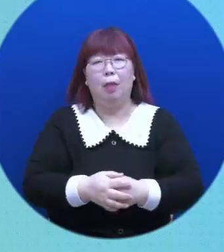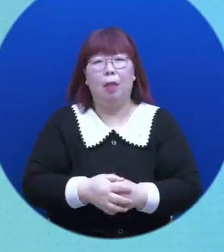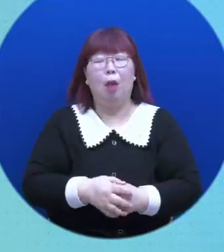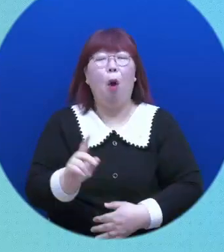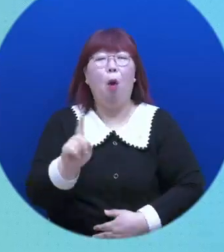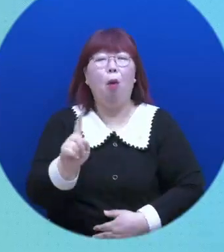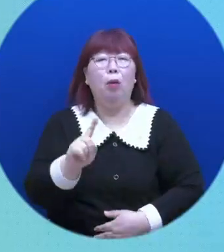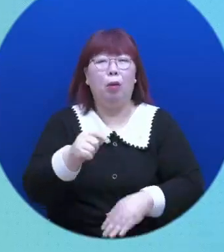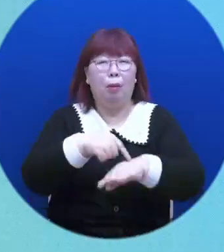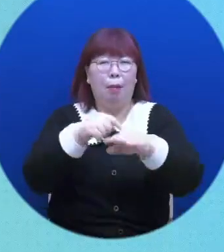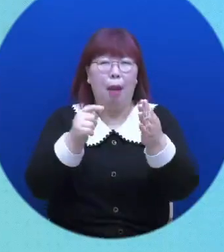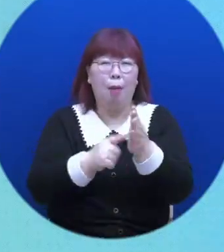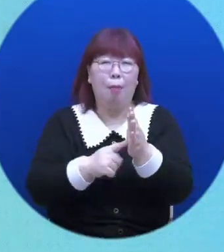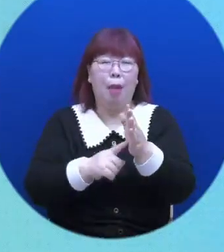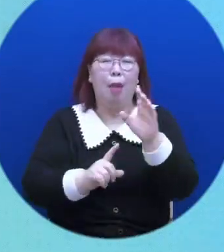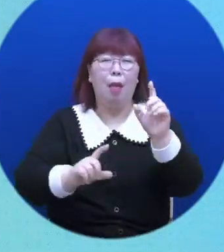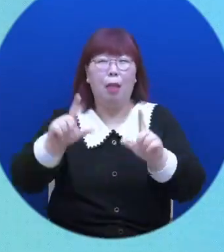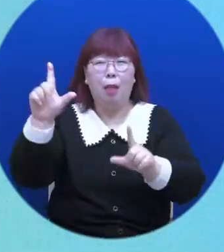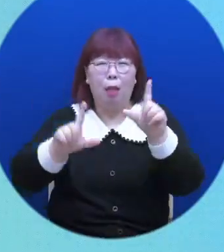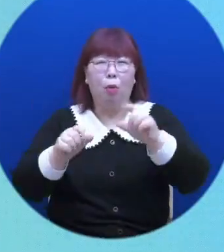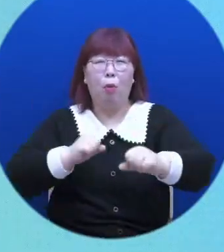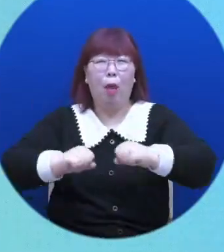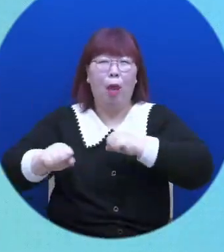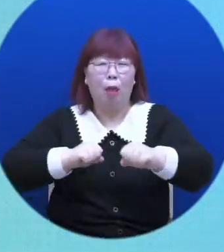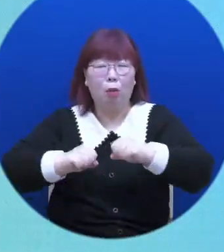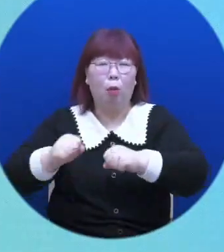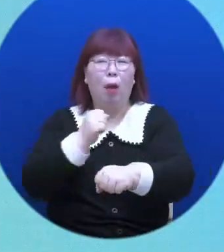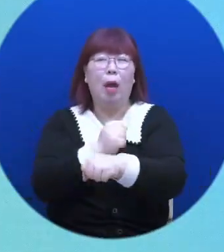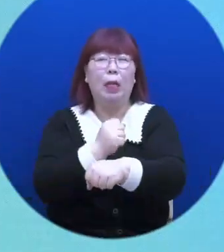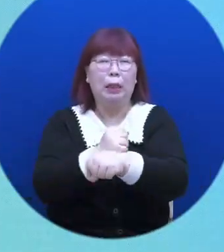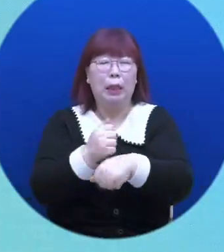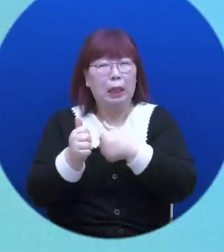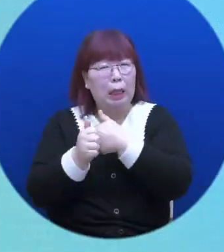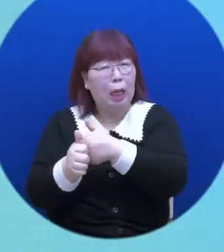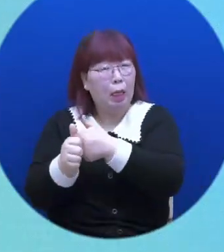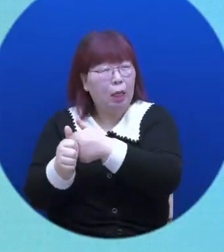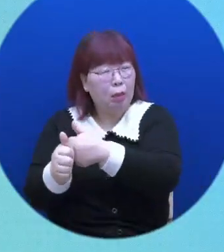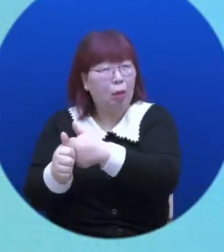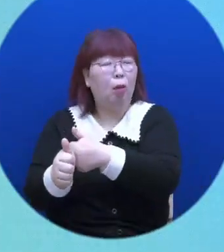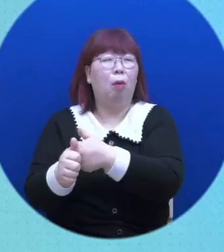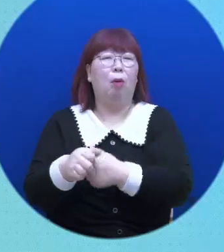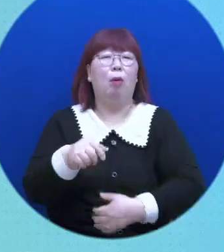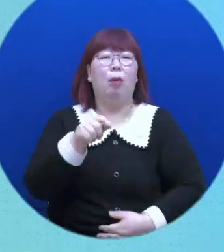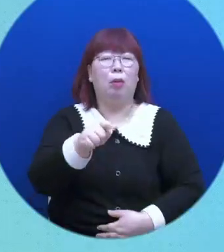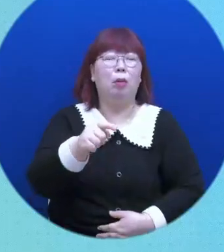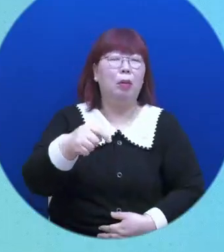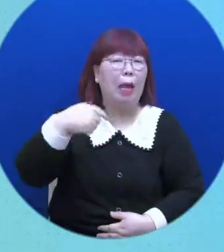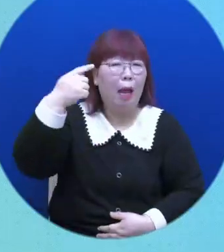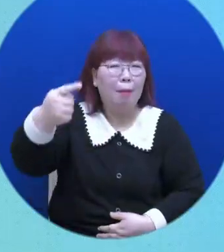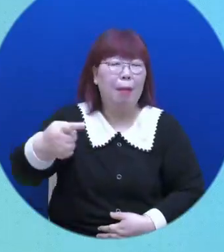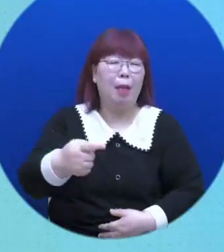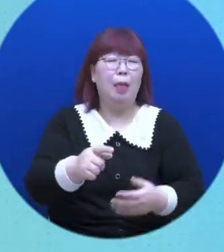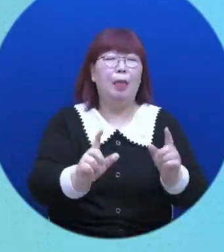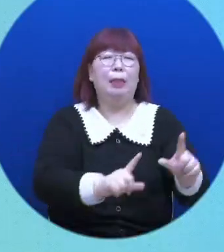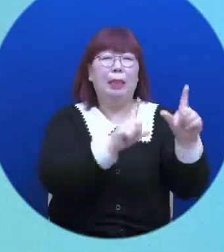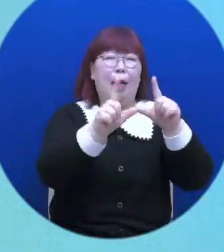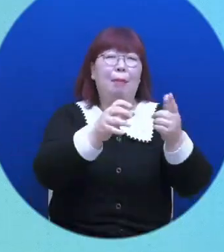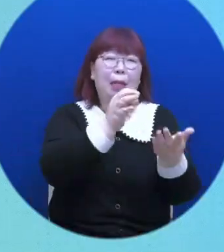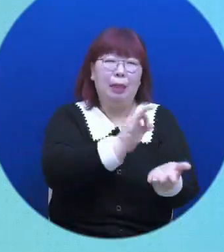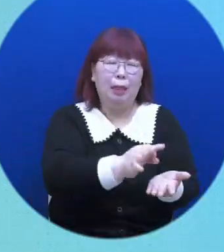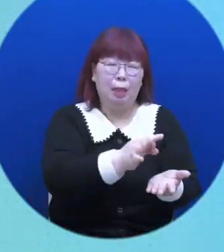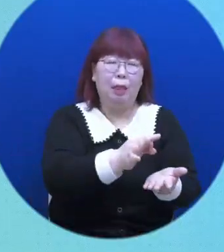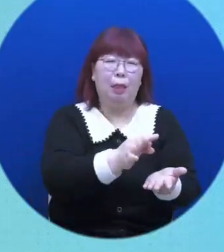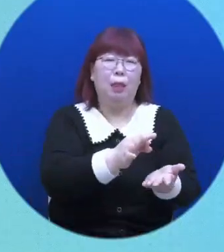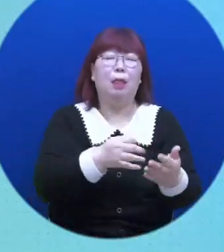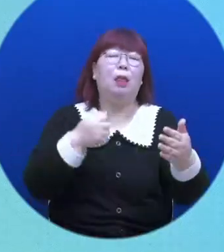생각을 갖고 인생을 살아가느냐라는 것이 그 후의 경제력, 그 후의 삶의 질, 이런